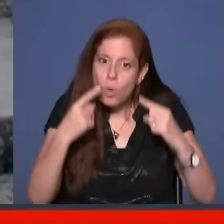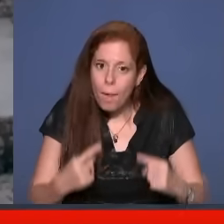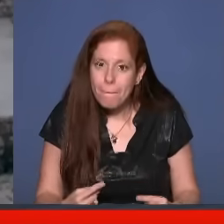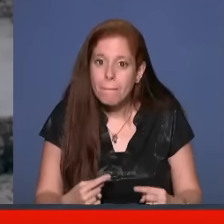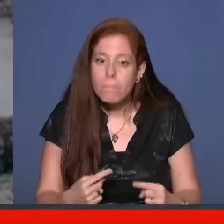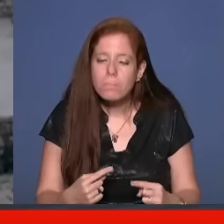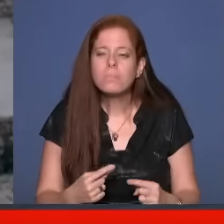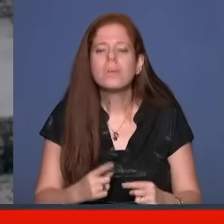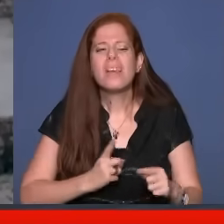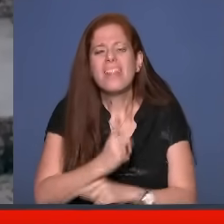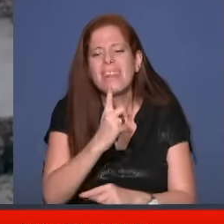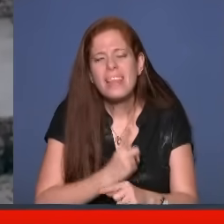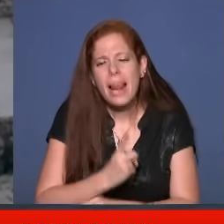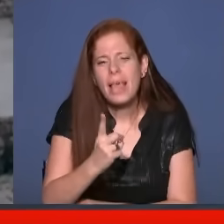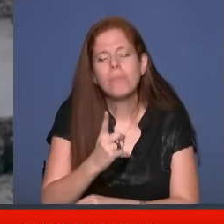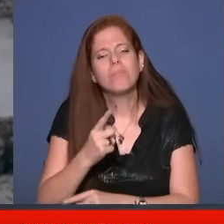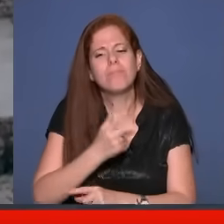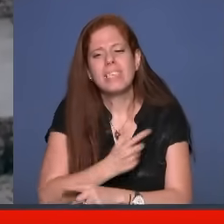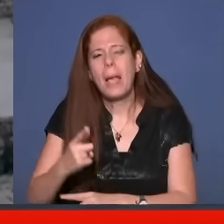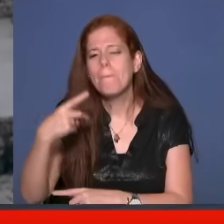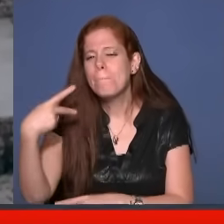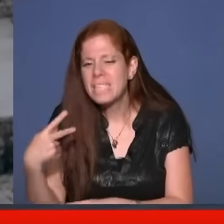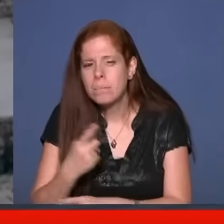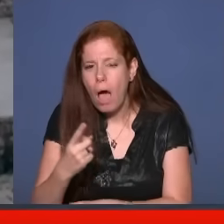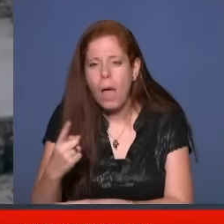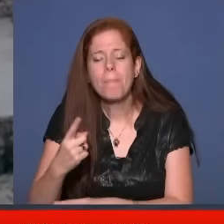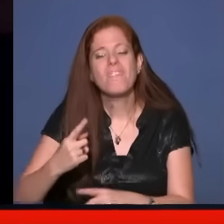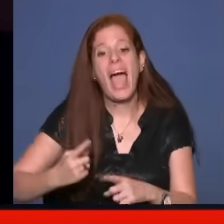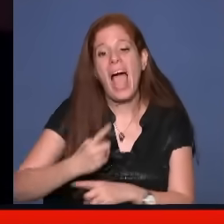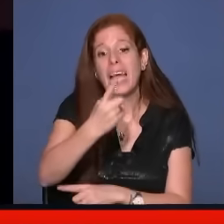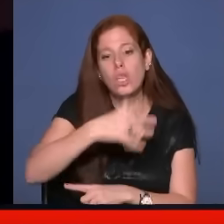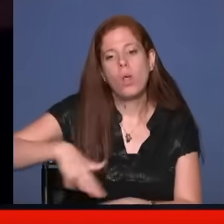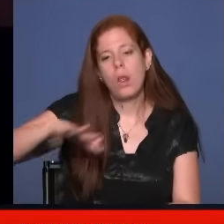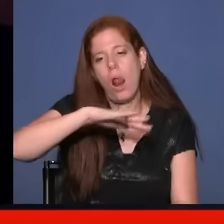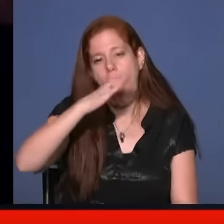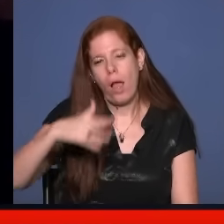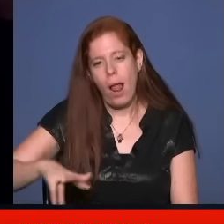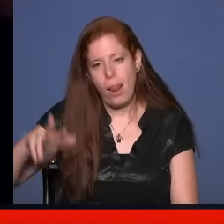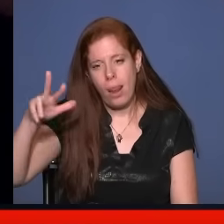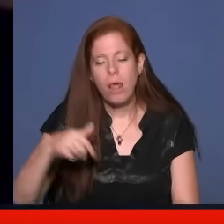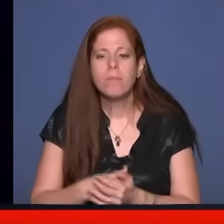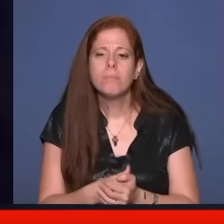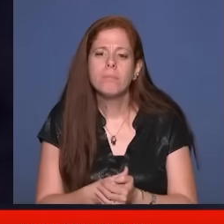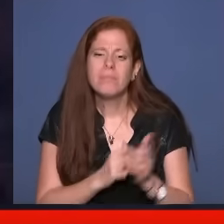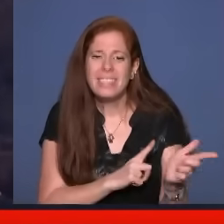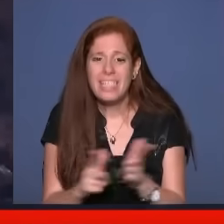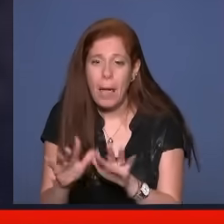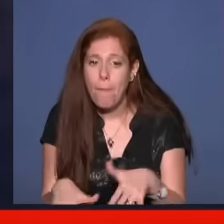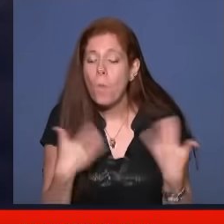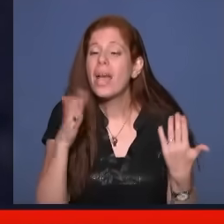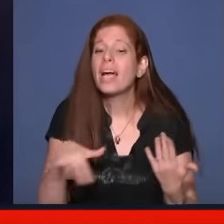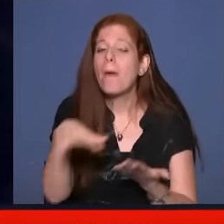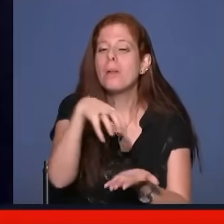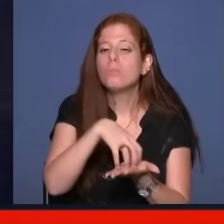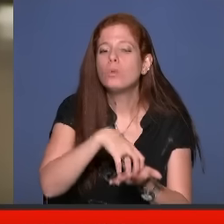טילי נונטט, ירי פצמרים ורקטות לעבר הגליל. ירי בוצע בשעות הבוקר גם לעבר מוצב צהל ליד